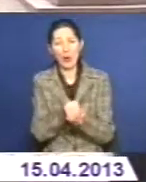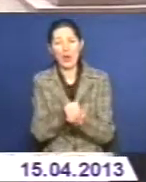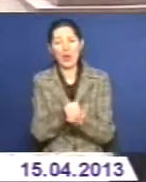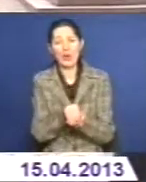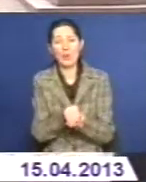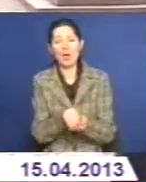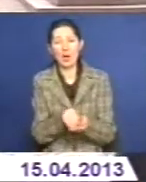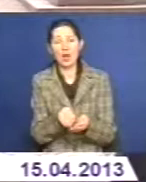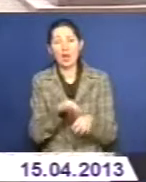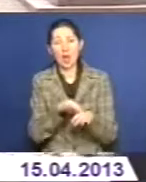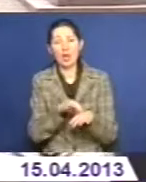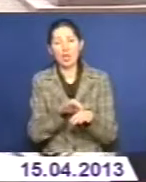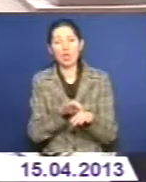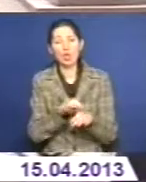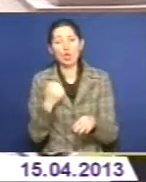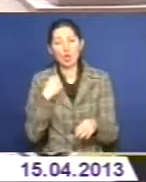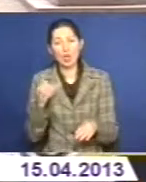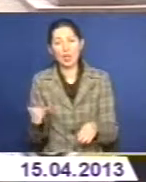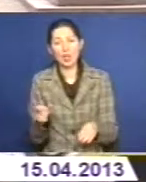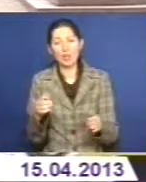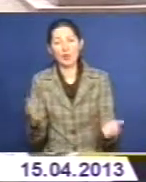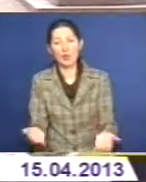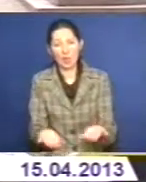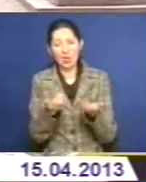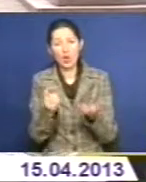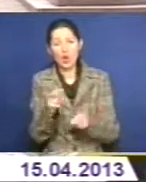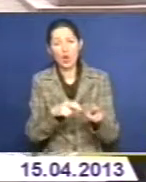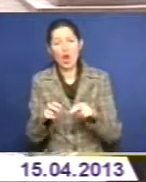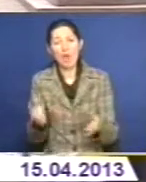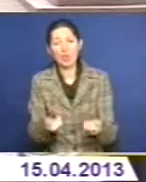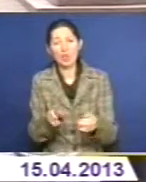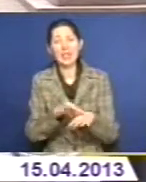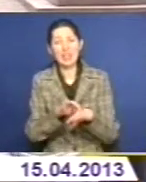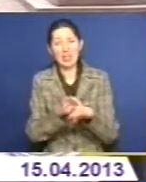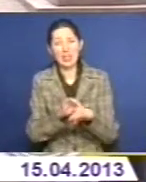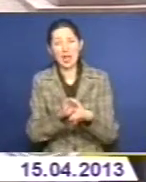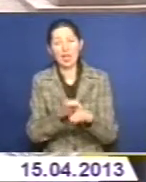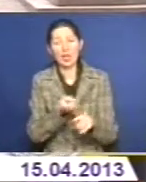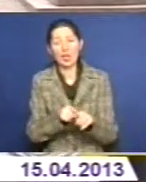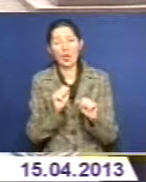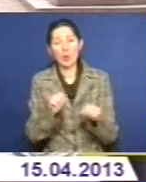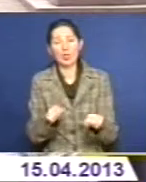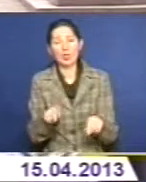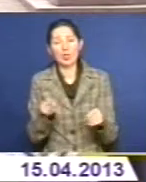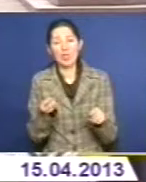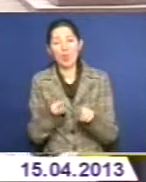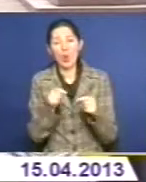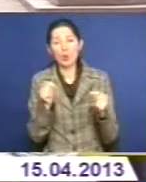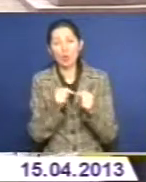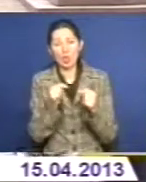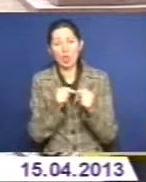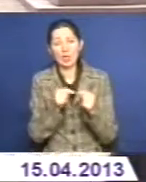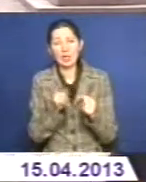ці останки, якщо вони десь можна ідентифікувати їх, або залишилися якісь документальні речі, або